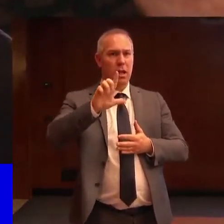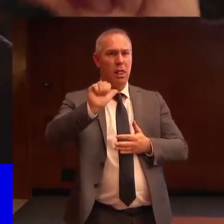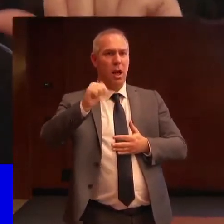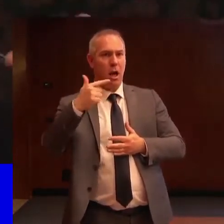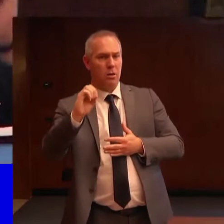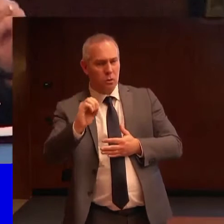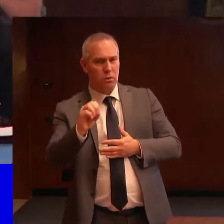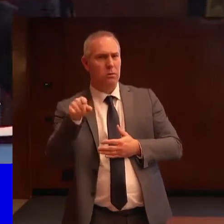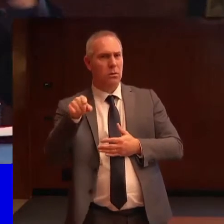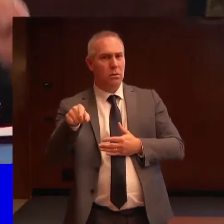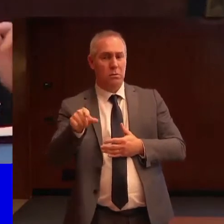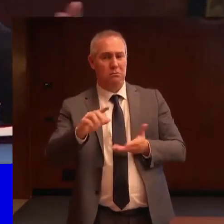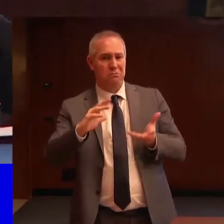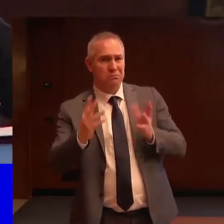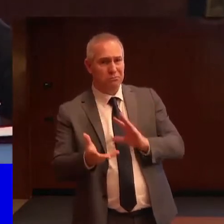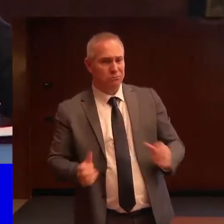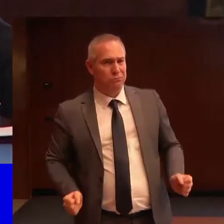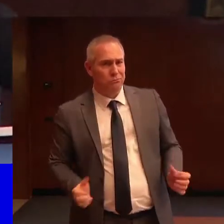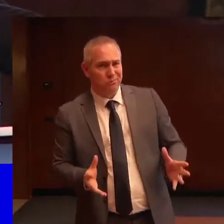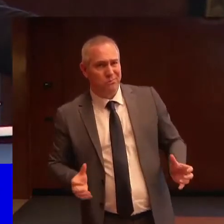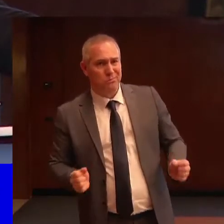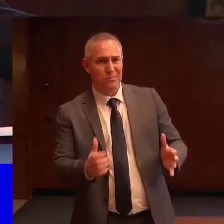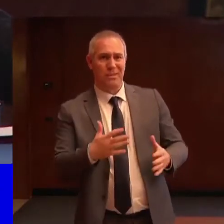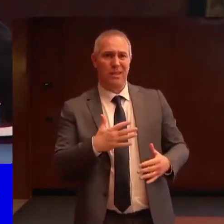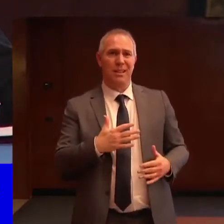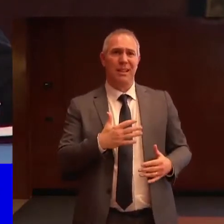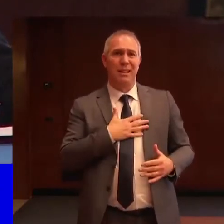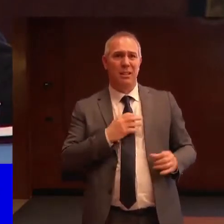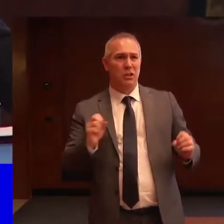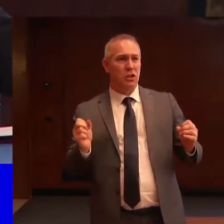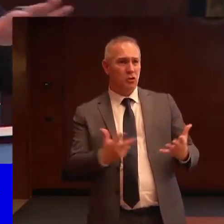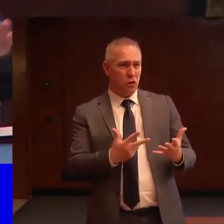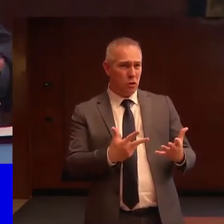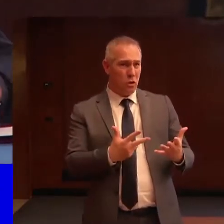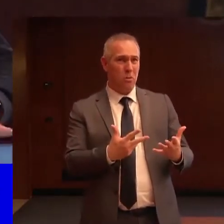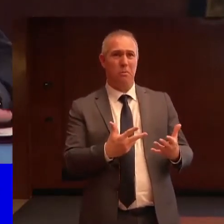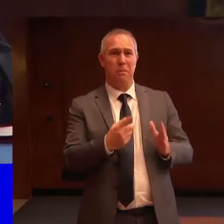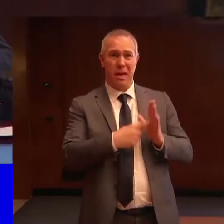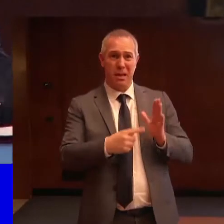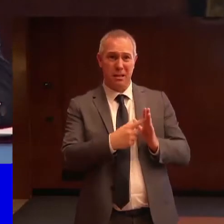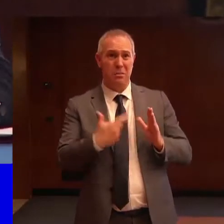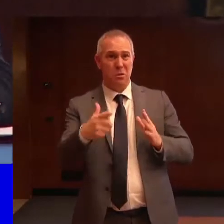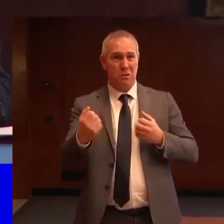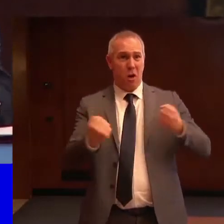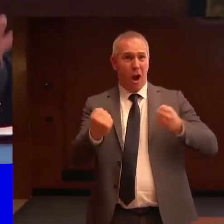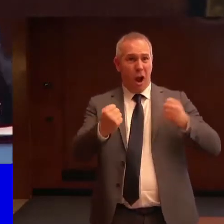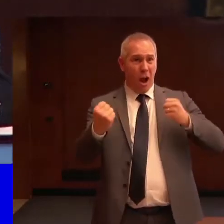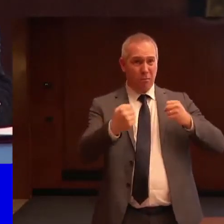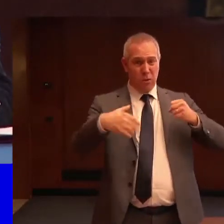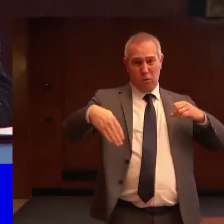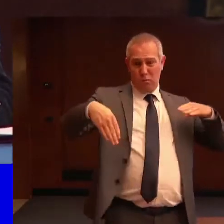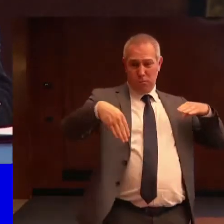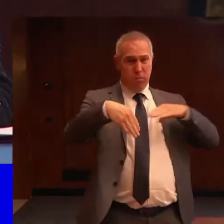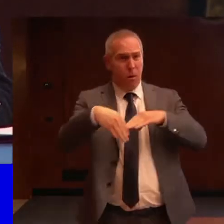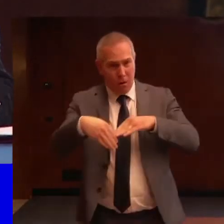diventata paraplegica all'età di 18 mesi perché è investita da un camion, per cui campionessa su sedia a rotelle, che ha vinto